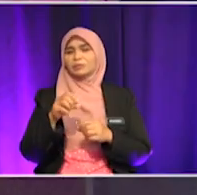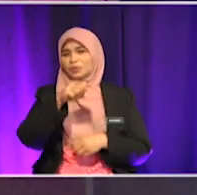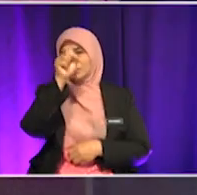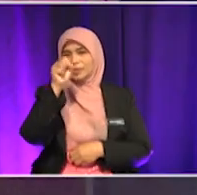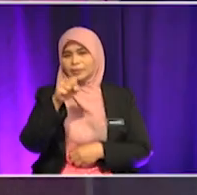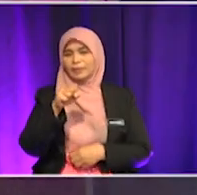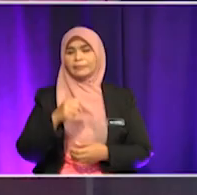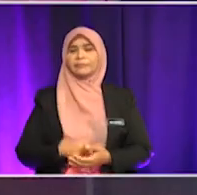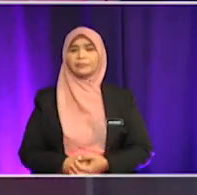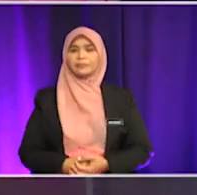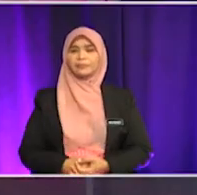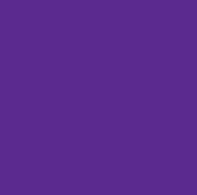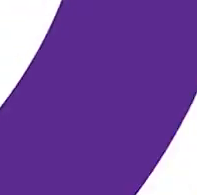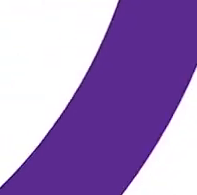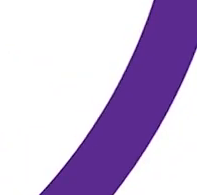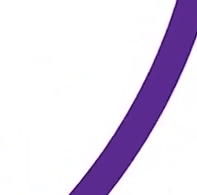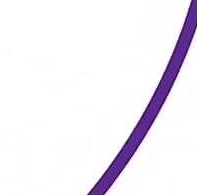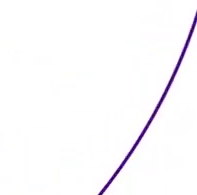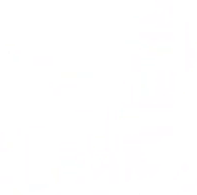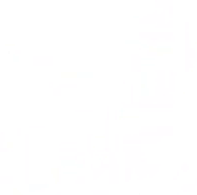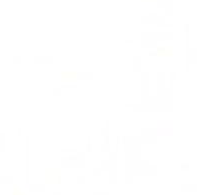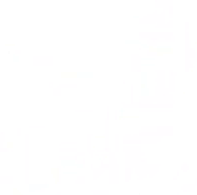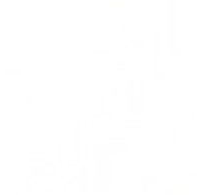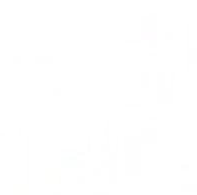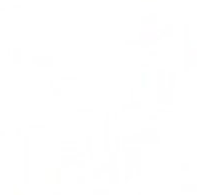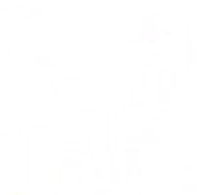ini. 2A sama dengan 2P.